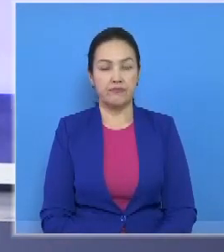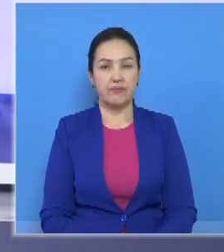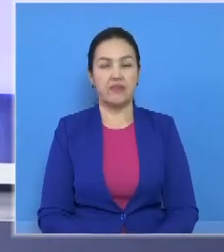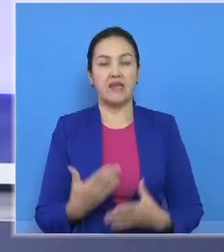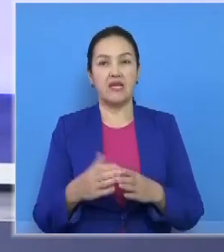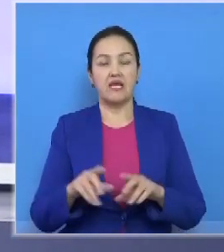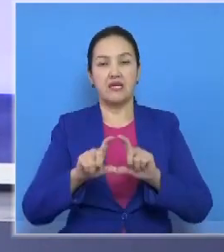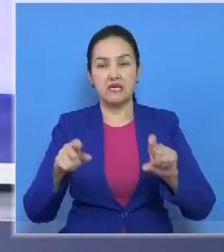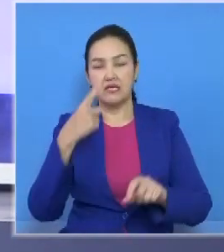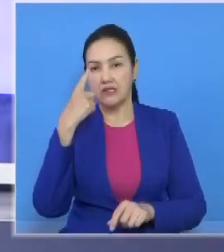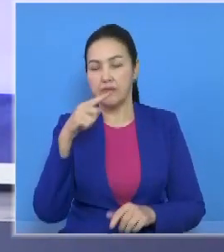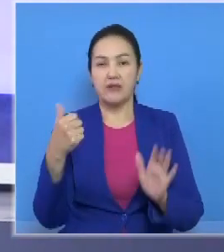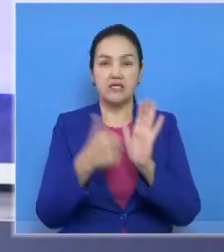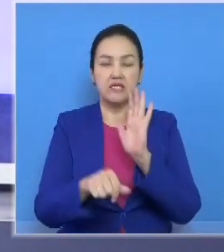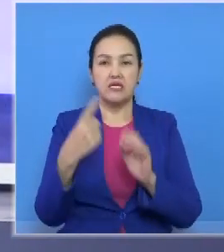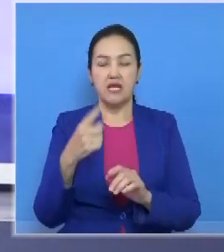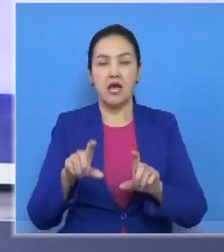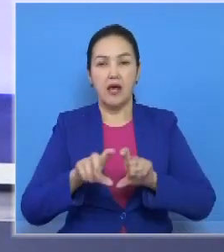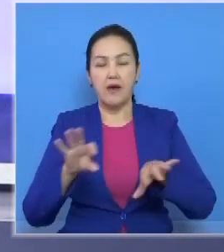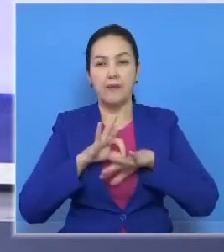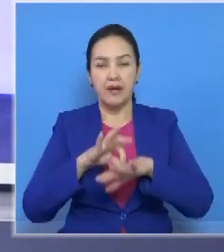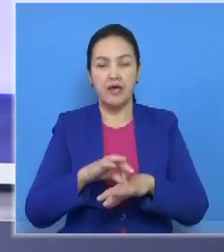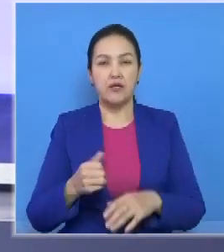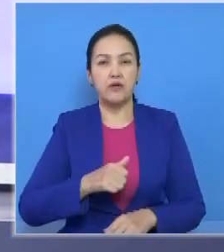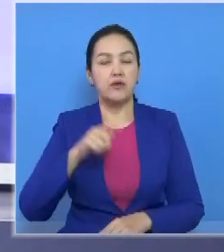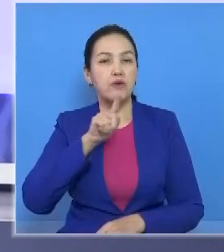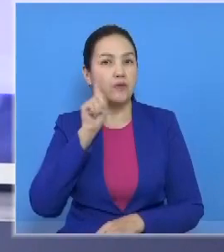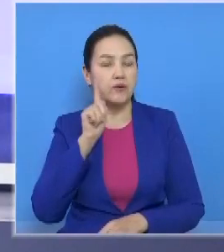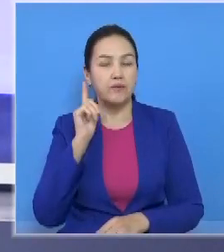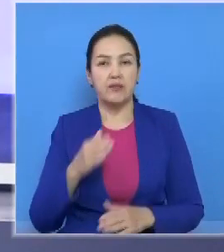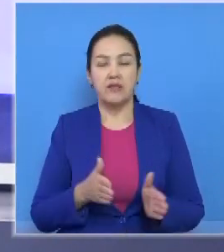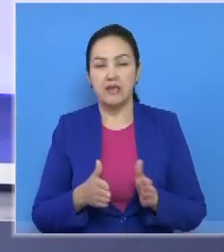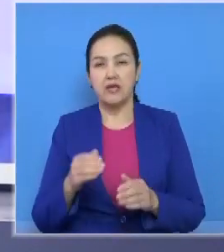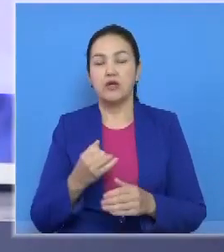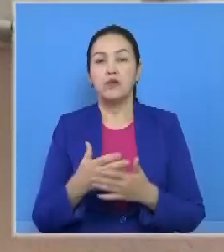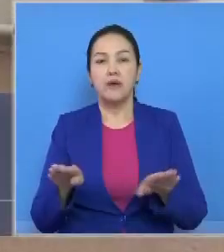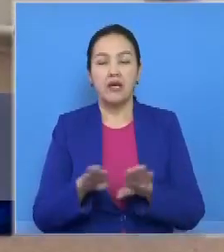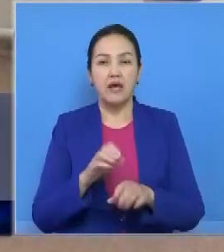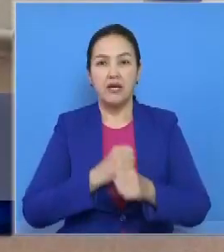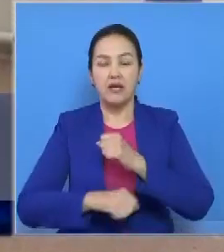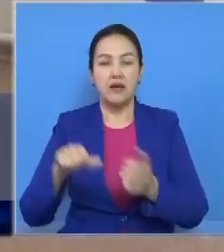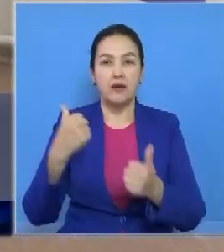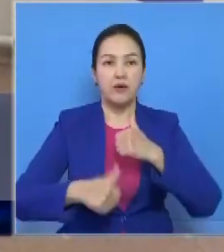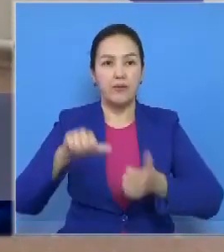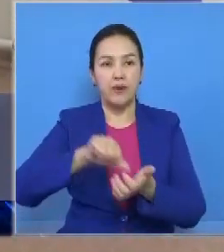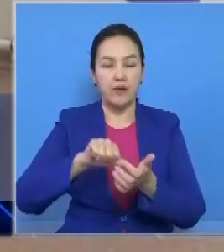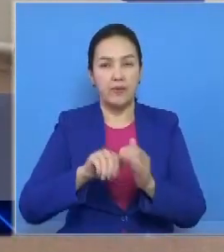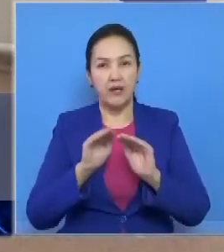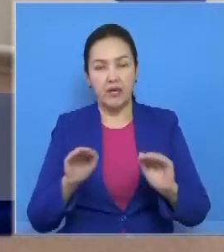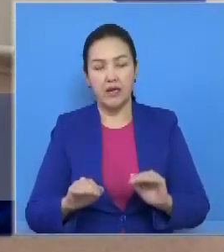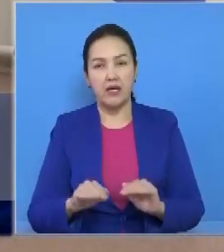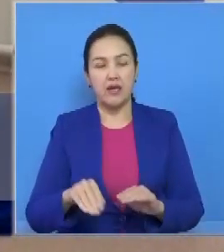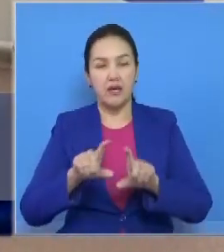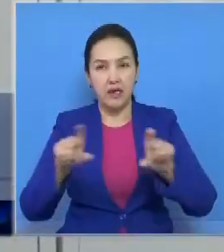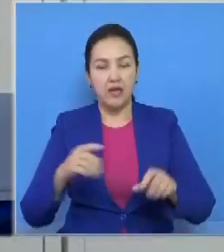На базе средней школы номер 61 прошел областной слет юных инспекторов дорожного движения. В конкурсе приняли участие ребята из школ,